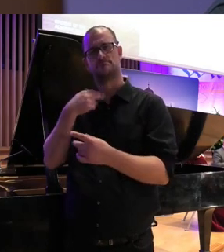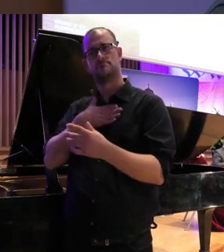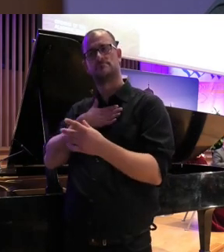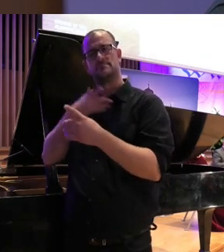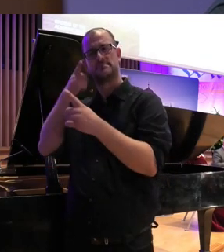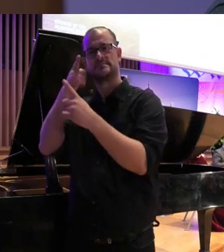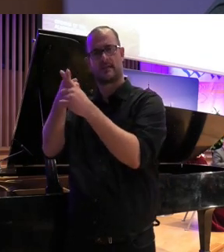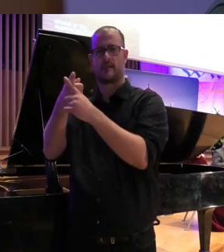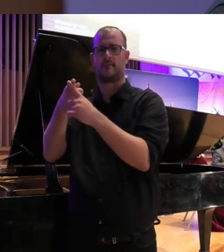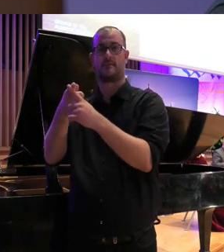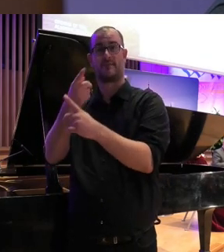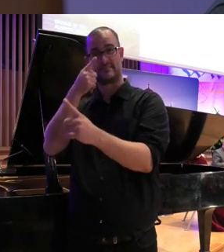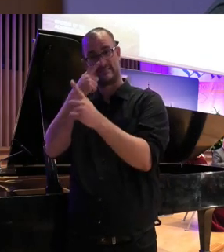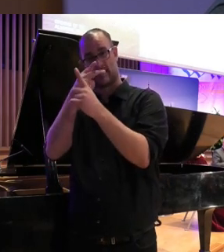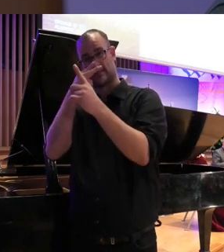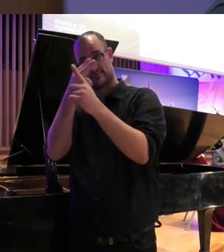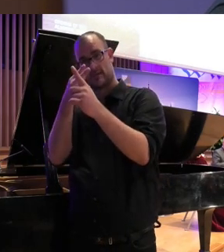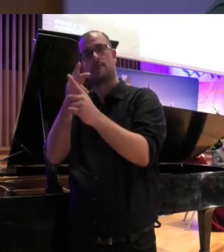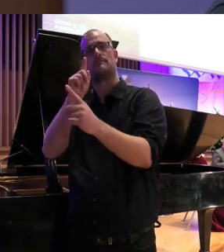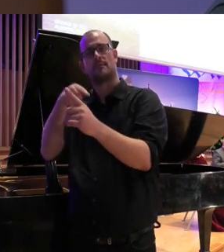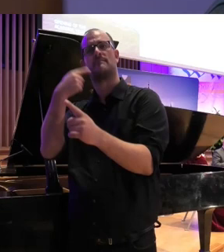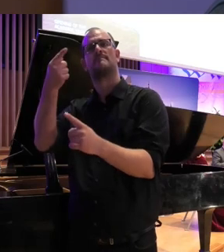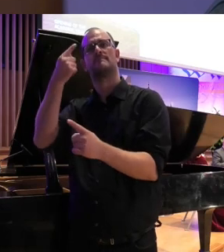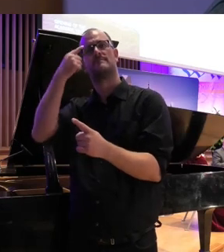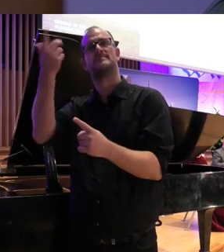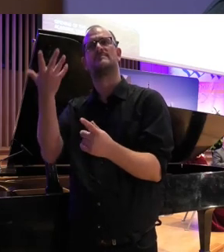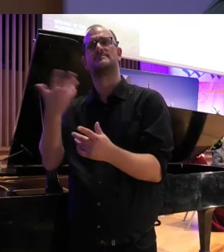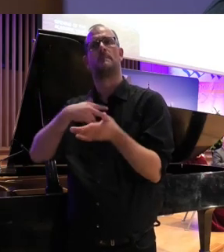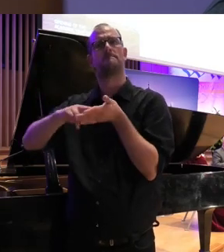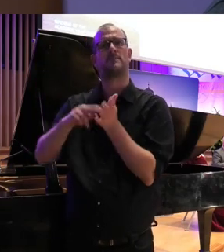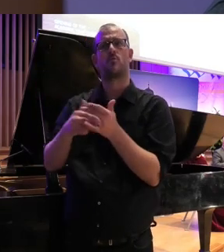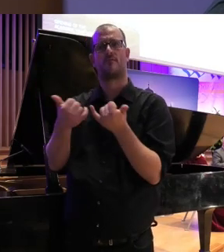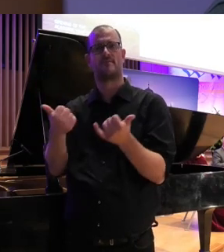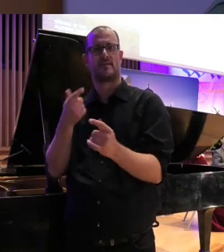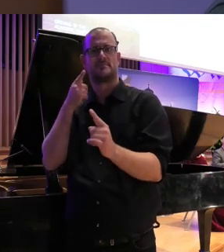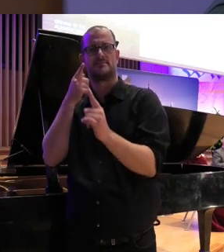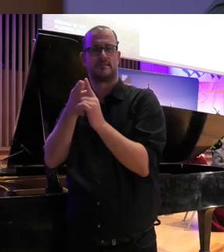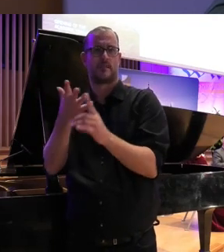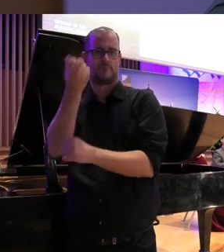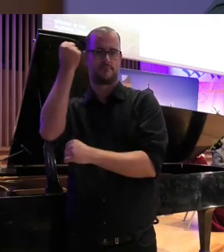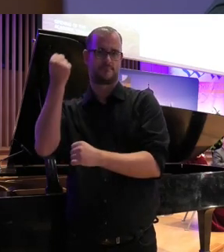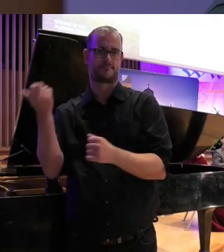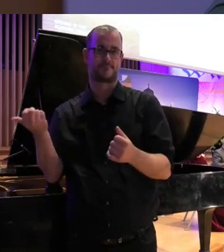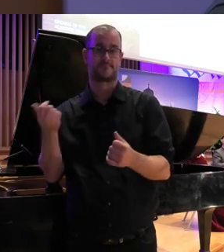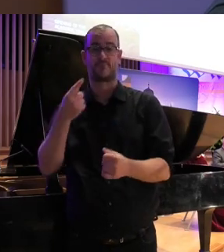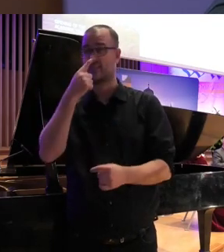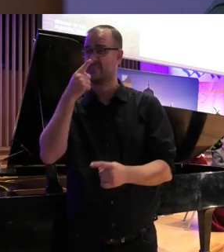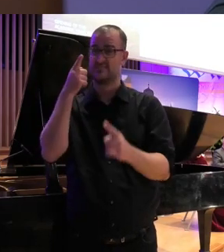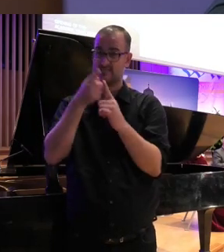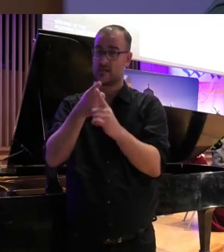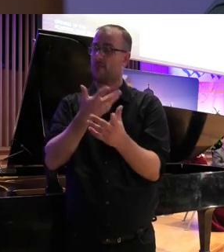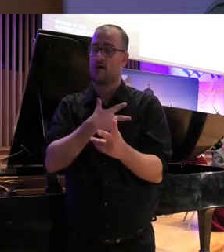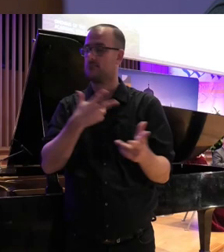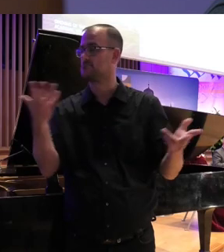man das Ziel im Auge hat, dann kann man auch ungefähr wissen, was denn die methodischen Ansätze sind, das Ziel zu erreichen. Wenn das Ziel wirklich sein